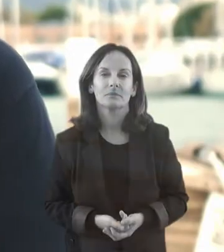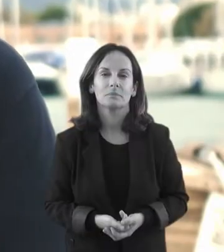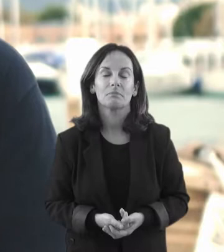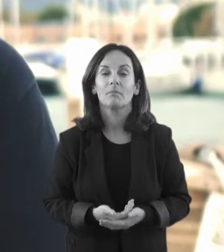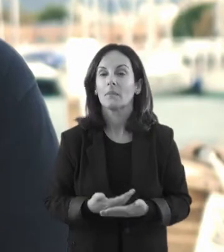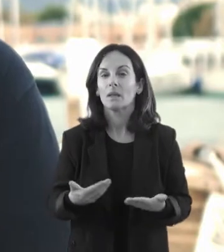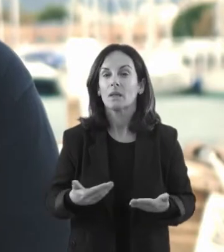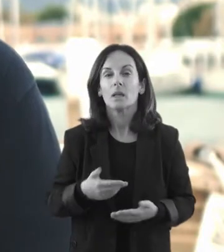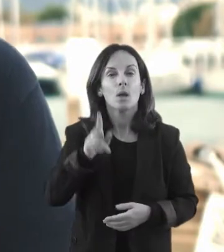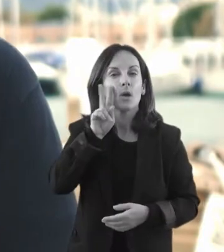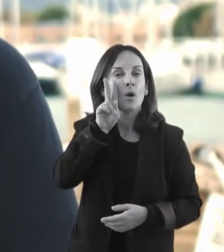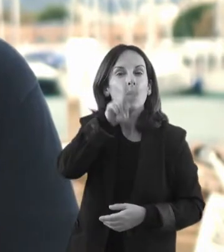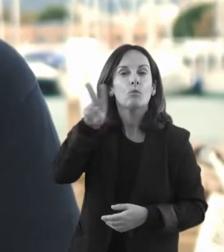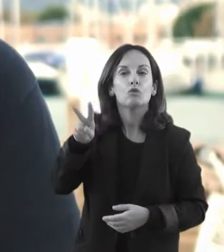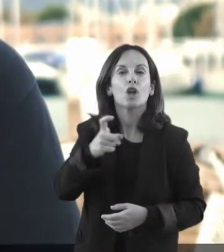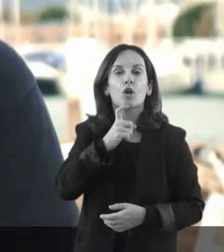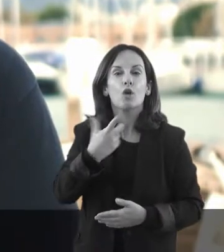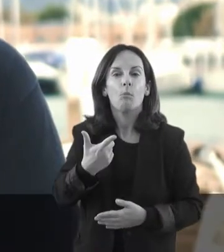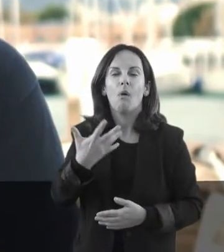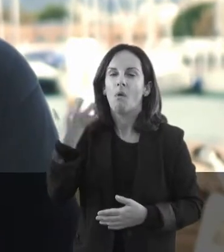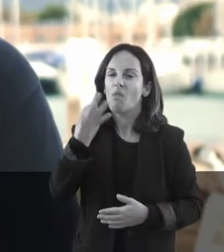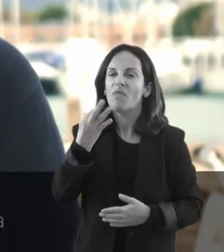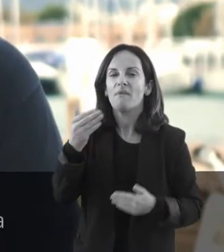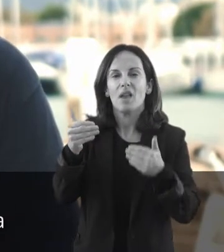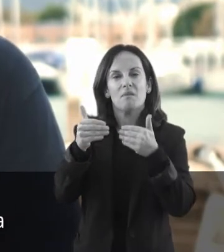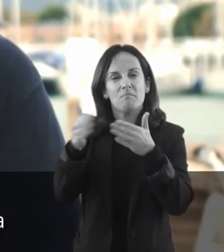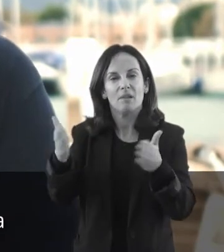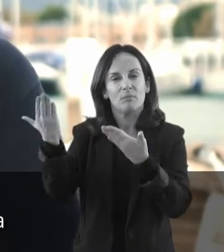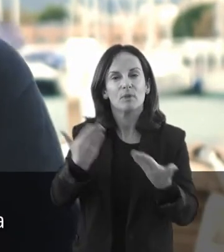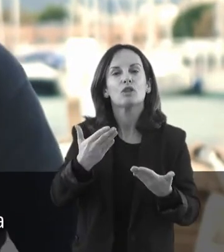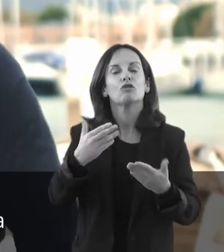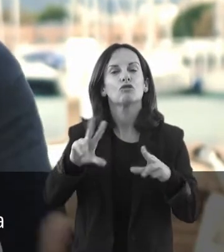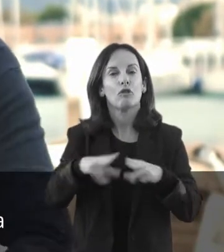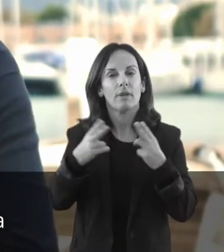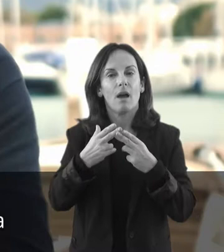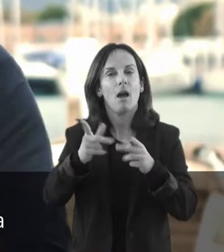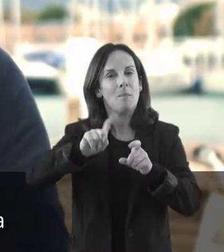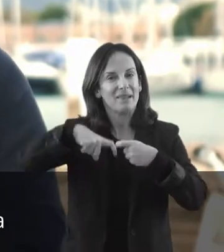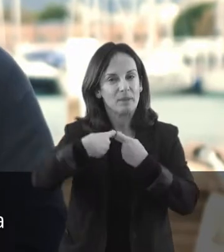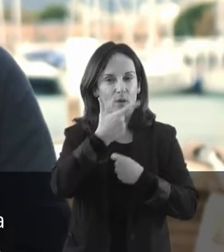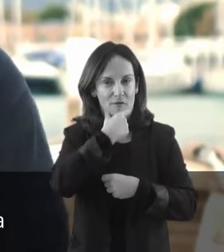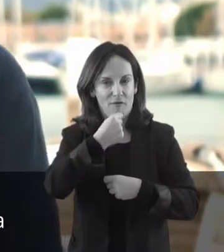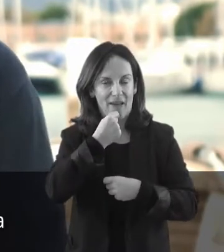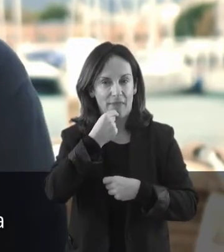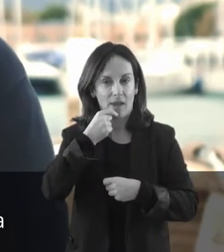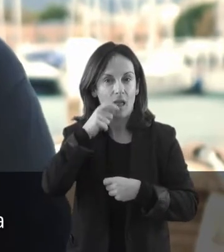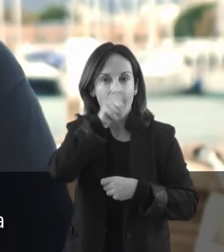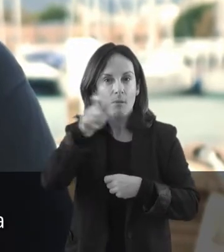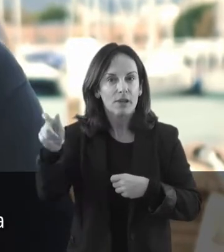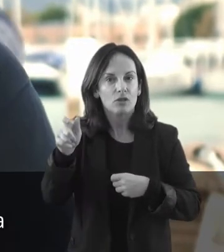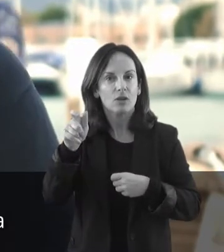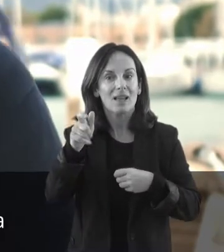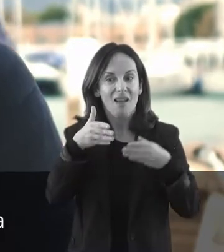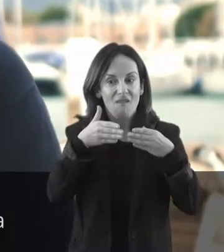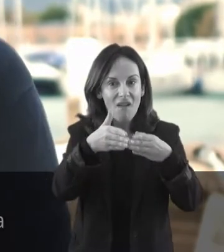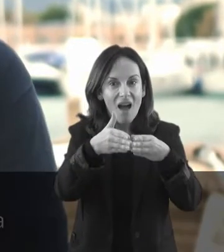Bueno, un museu que estigui obert a la societat, que sigui participatiu, que la gent pugui pujar a les barques que tingui aquest museu, que sigui un